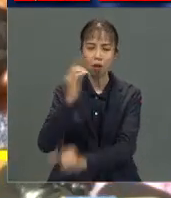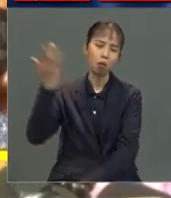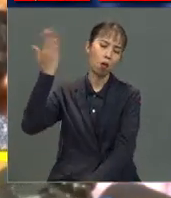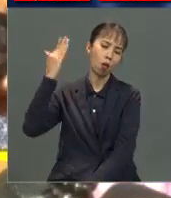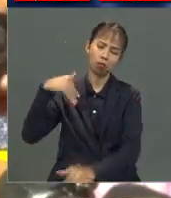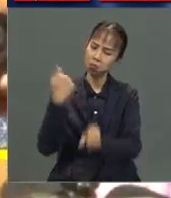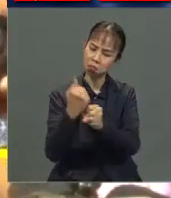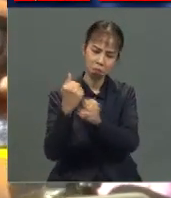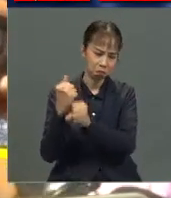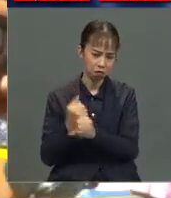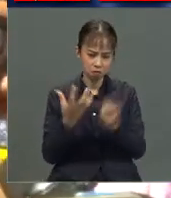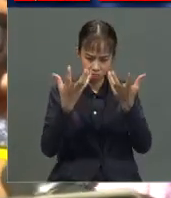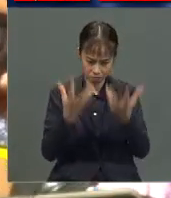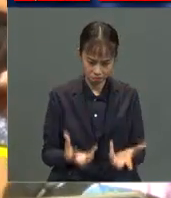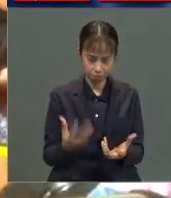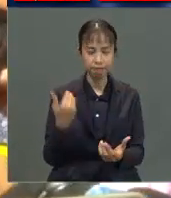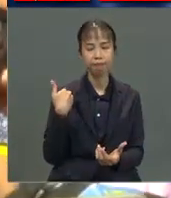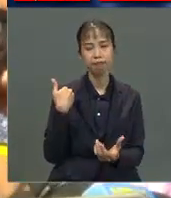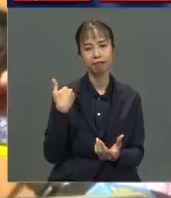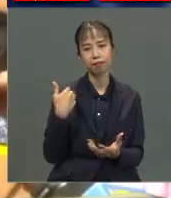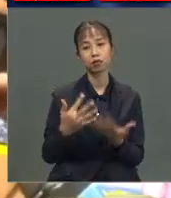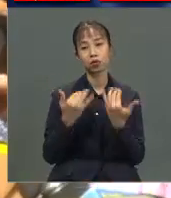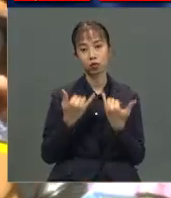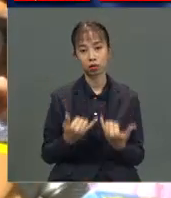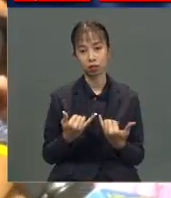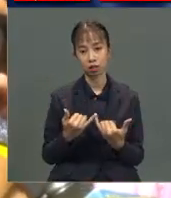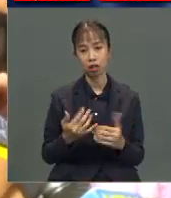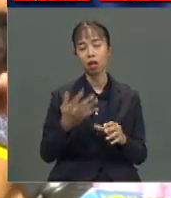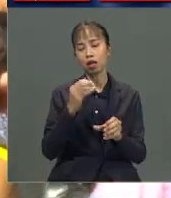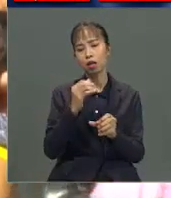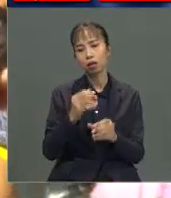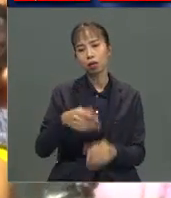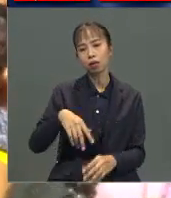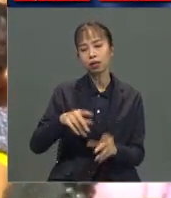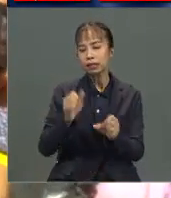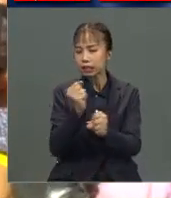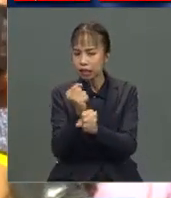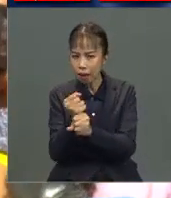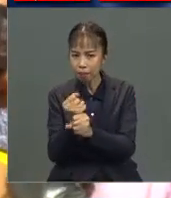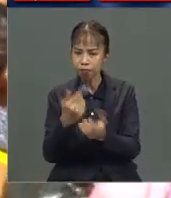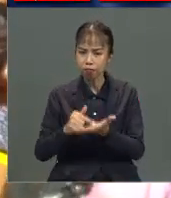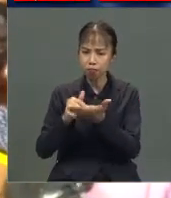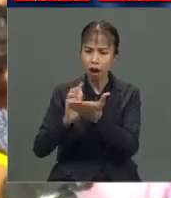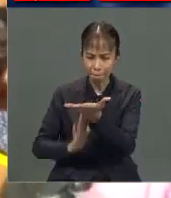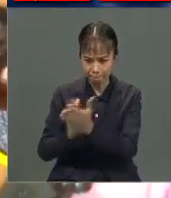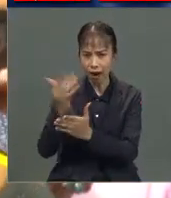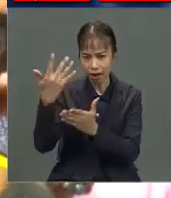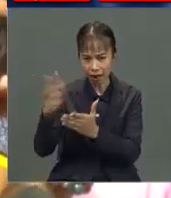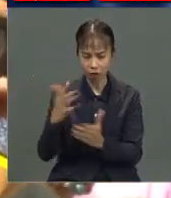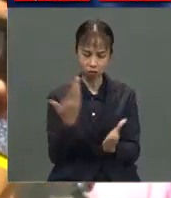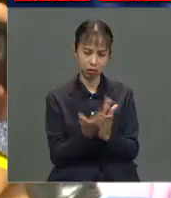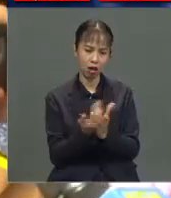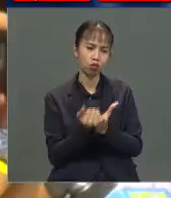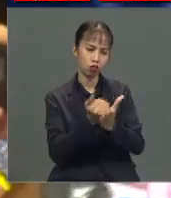านหนักนะครับตอนนี้พระราชกำหนดก็ผ่านสภาเรียบร้อยเงินช่วยเหลือก็ไปถึงพี่น้องประชา